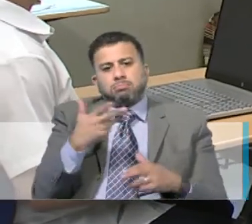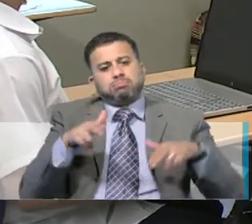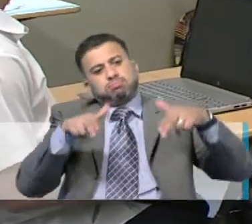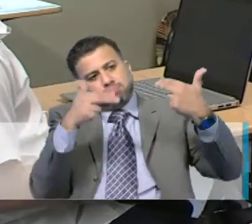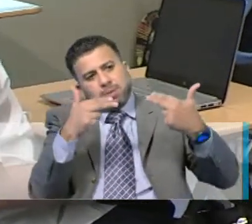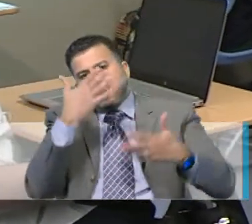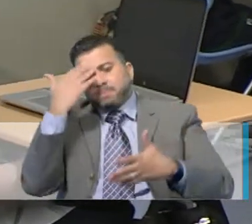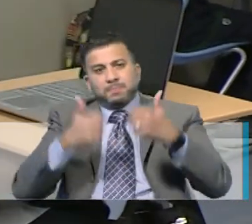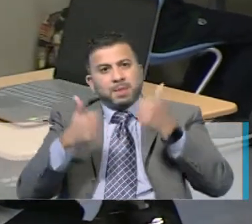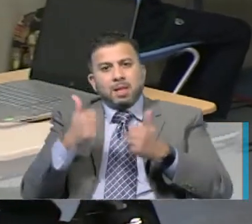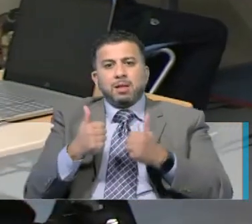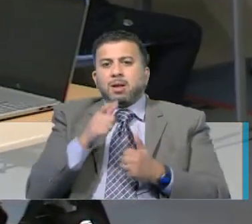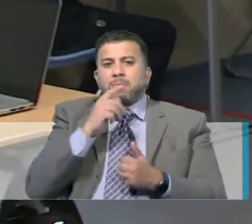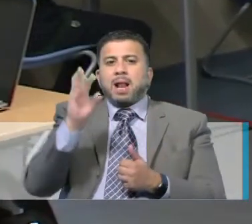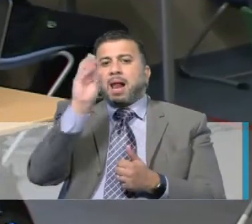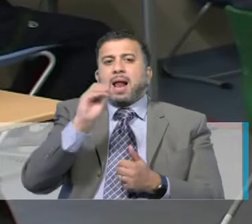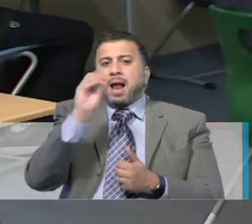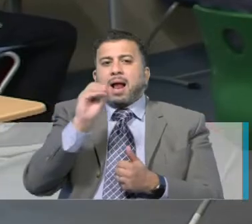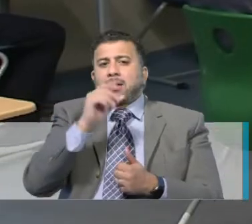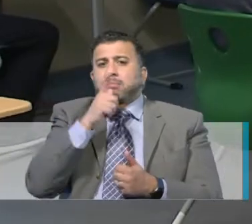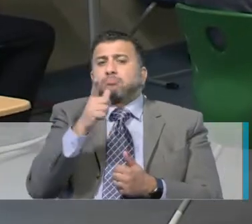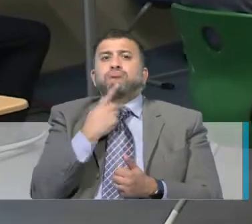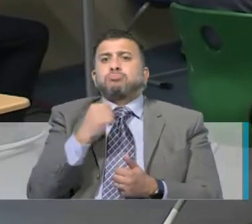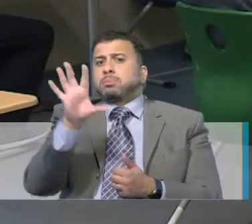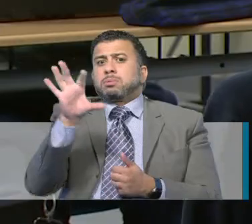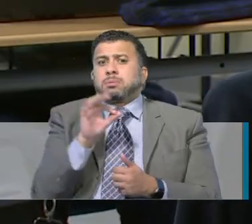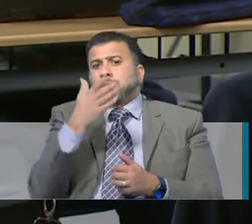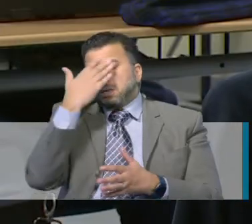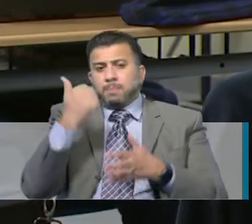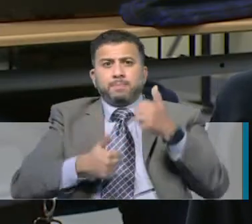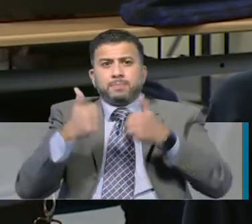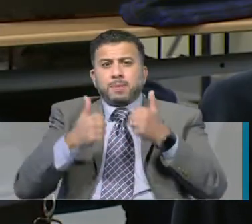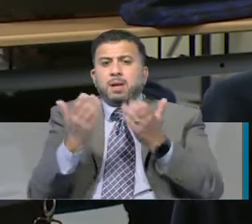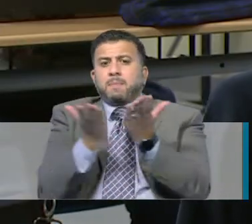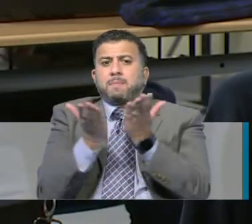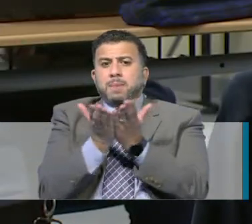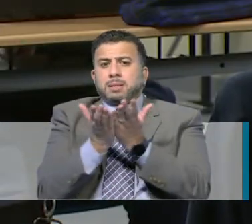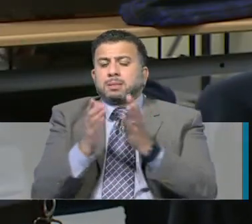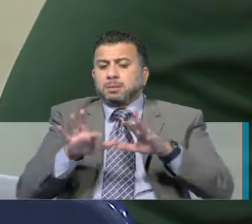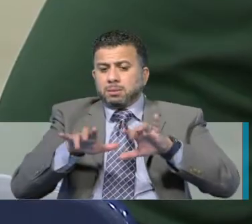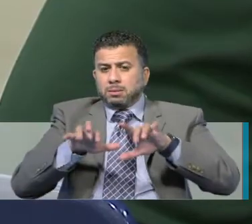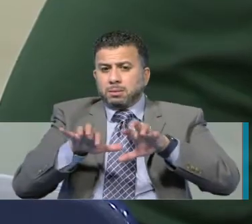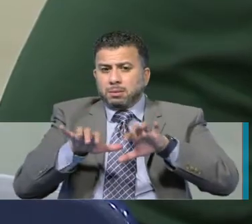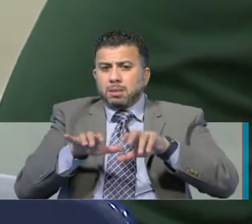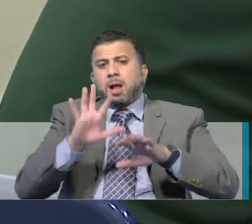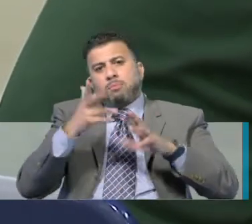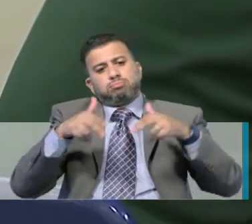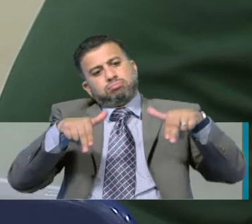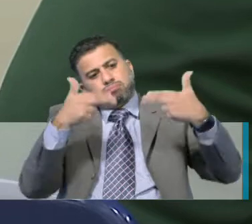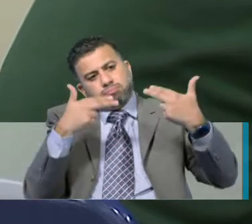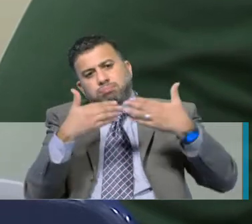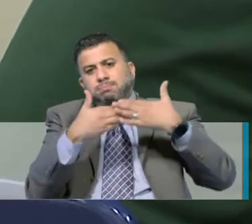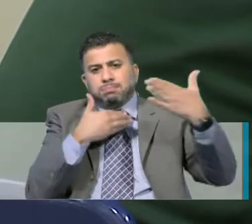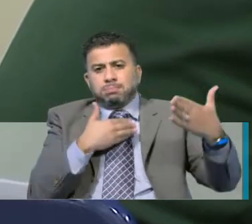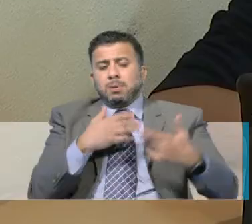بعد. الهيئة تتيح للطلبة الاختيار ما بين إجراء الامتحان في المدرسة إلكترونياً أو عن بعد،